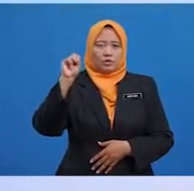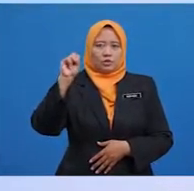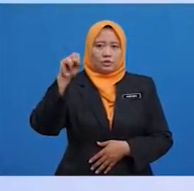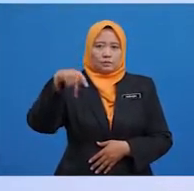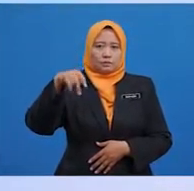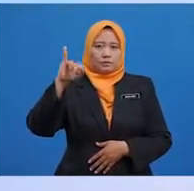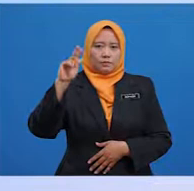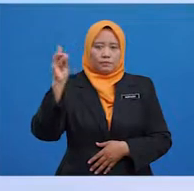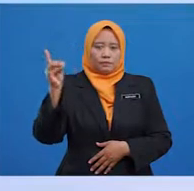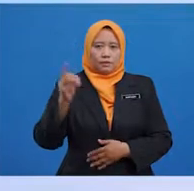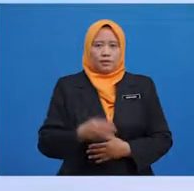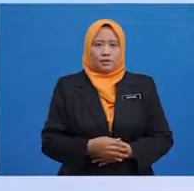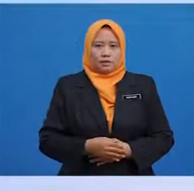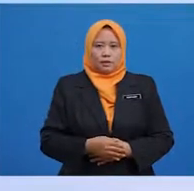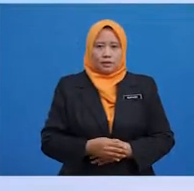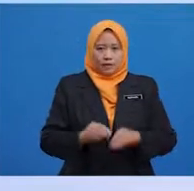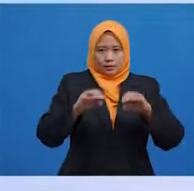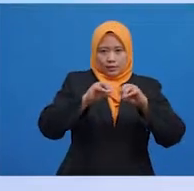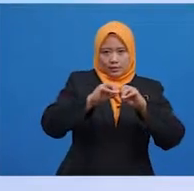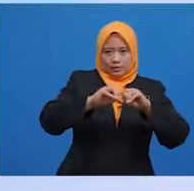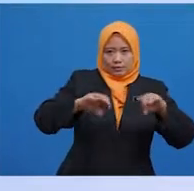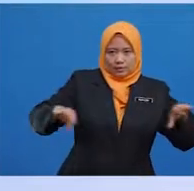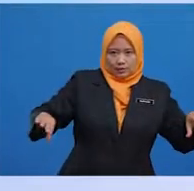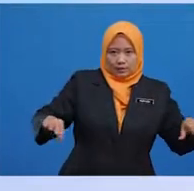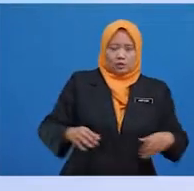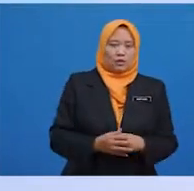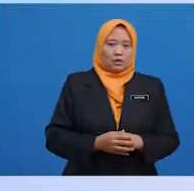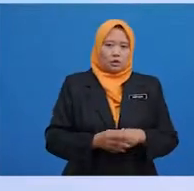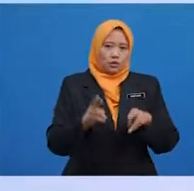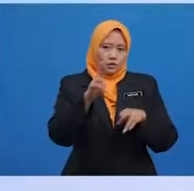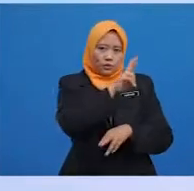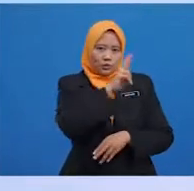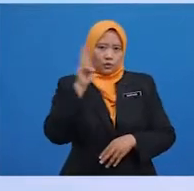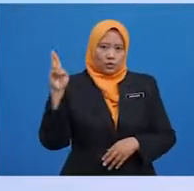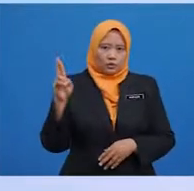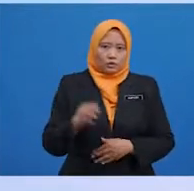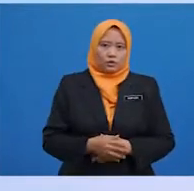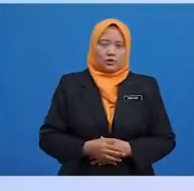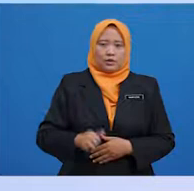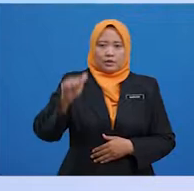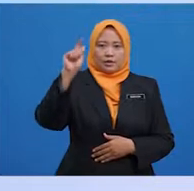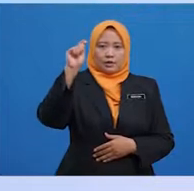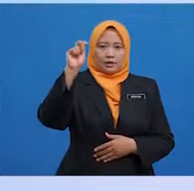kanan semasa sistolik ventricle kanan, seterusnya salur darah.